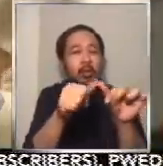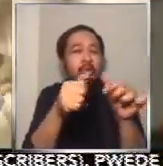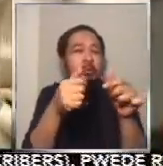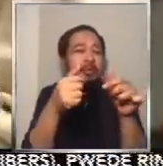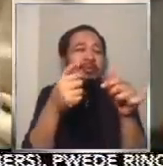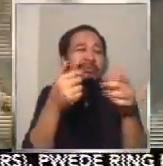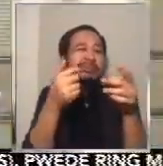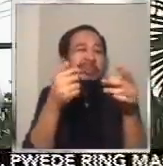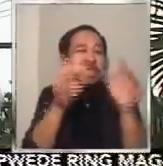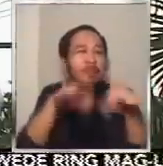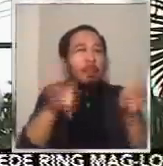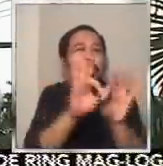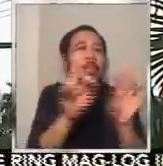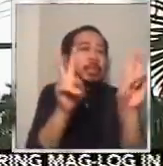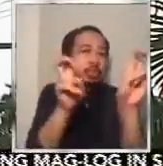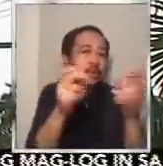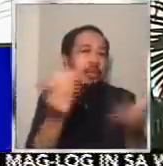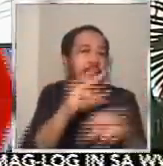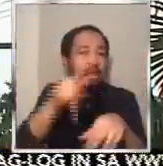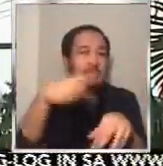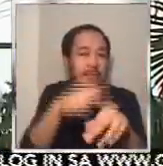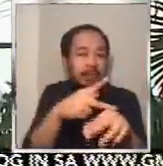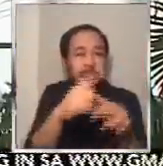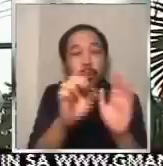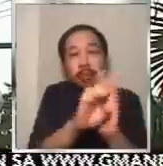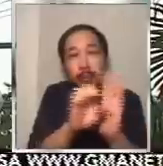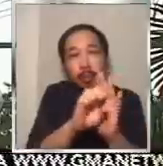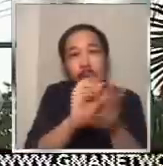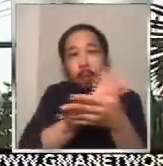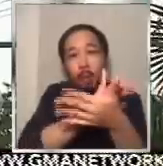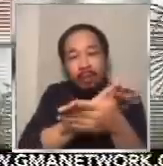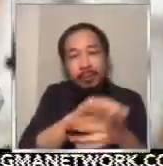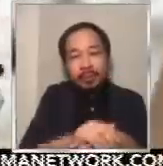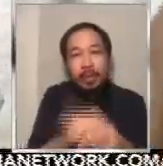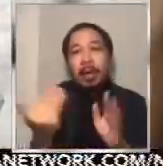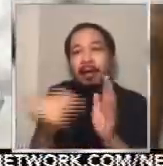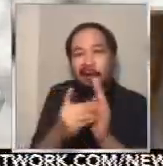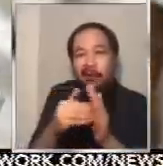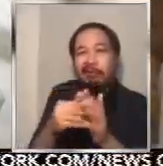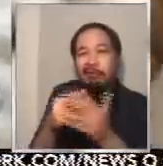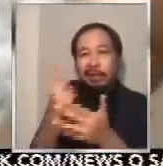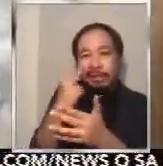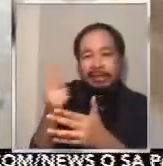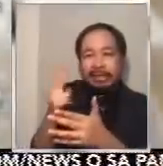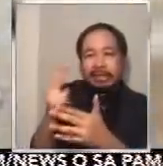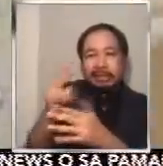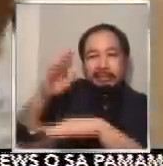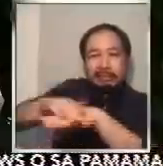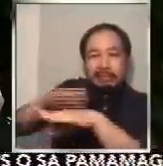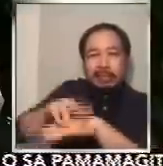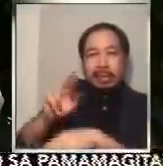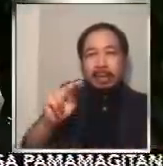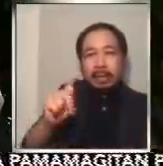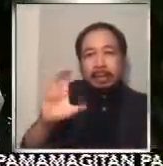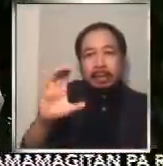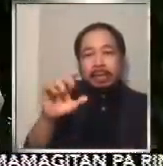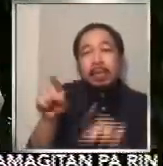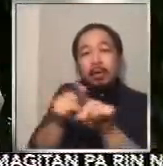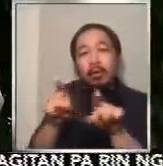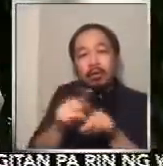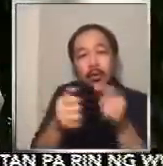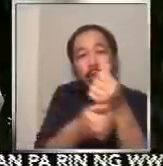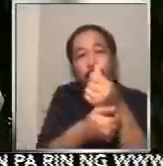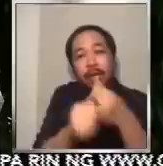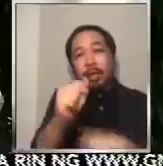sa COVID-19. Muli naman niyang binatikos ang National Telecommunications Commission at si Solicitor General Jose Calida. Ito ay dahil sa